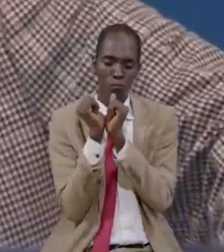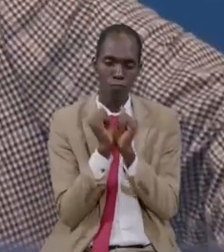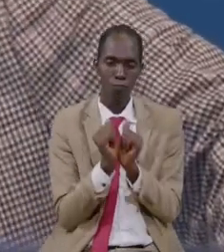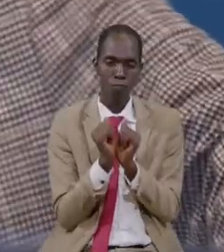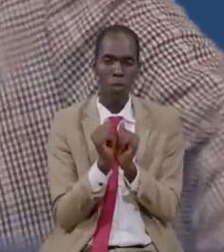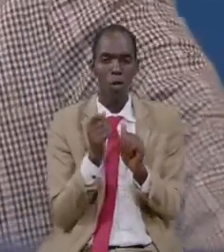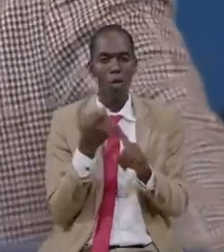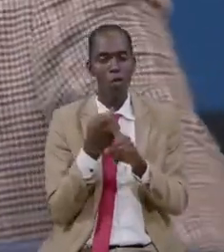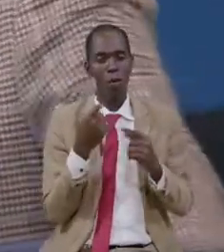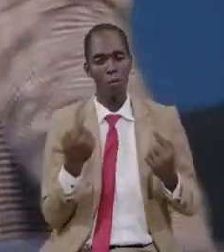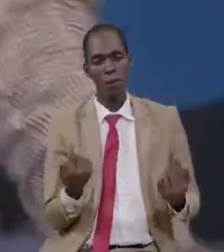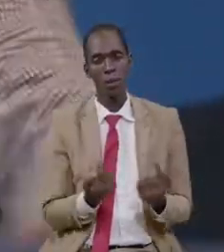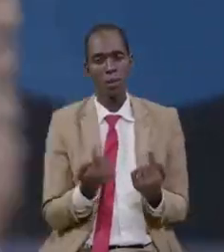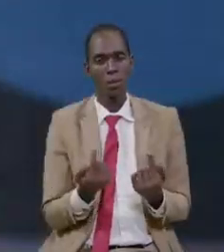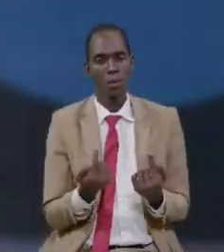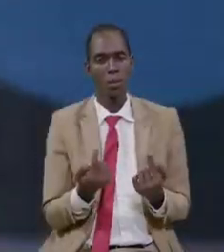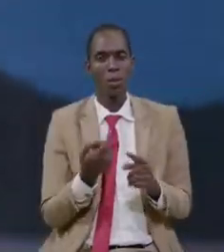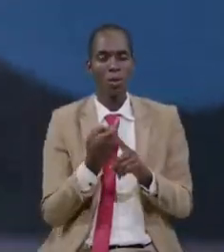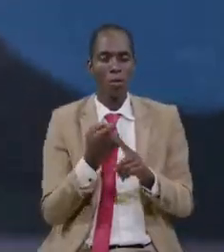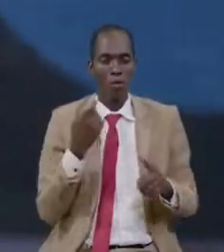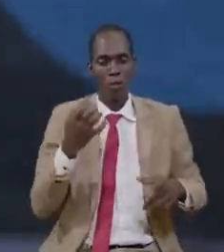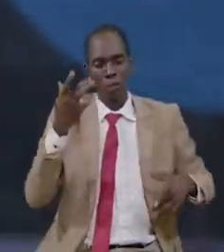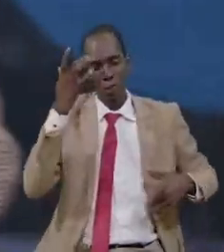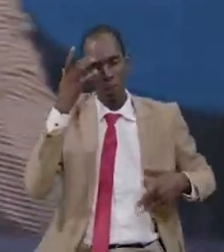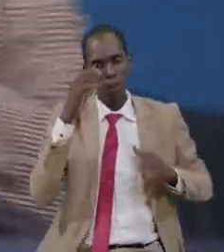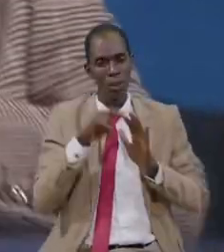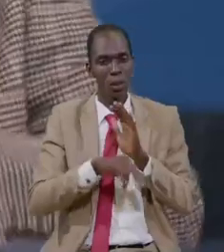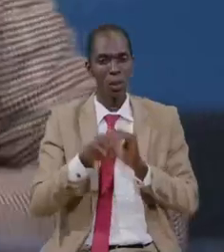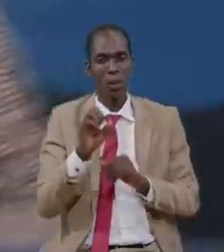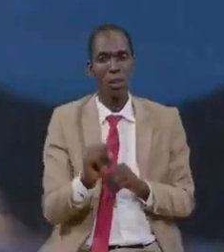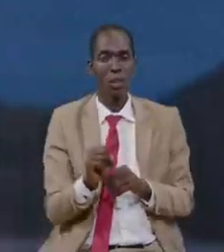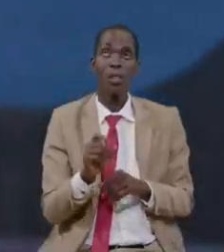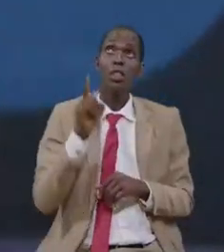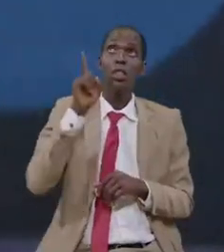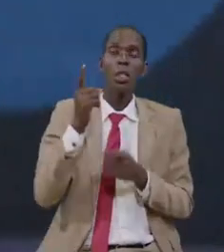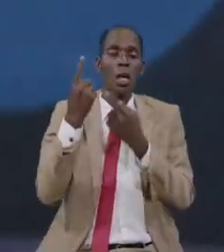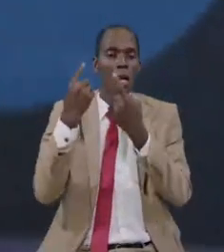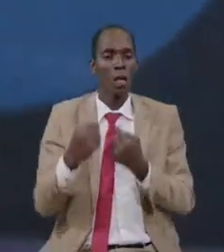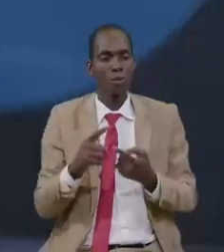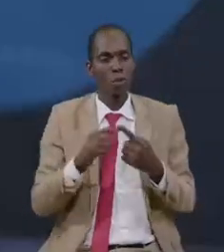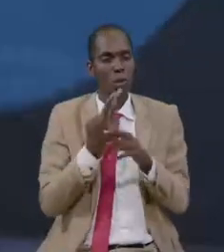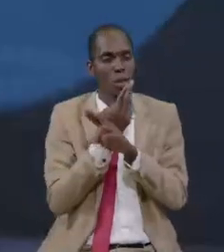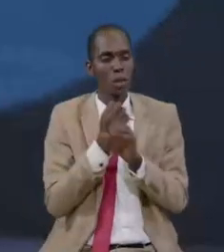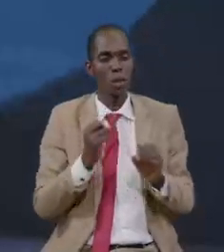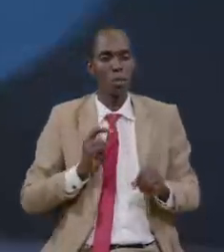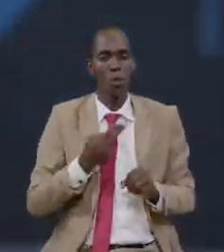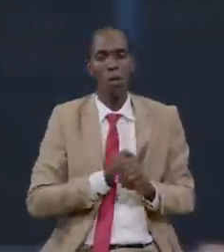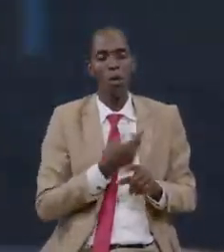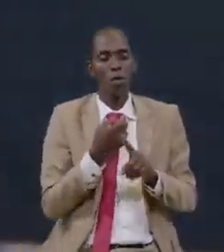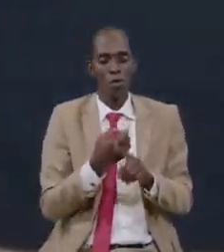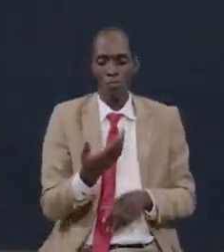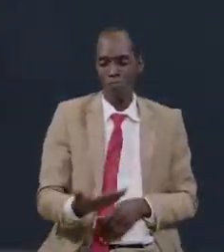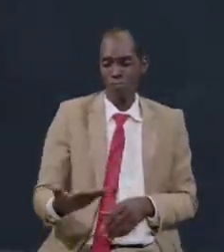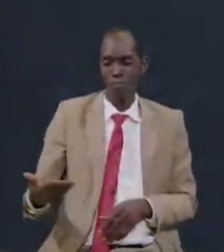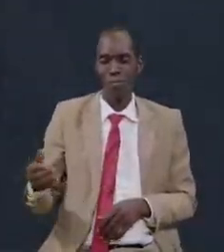du péché, des maladies. Il est venu nous racheter des substances.